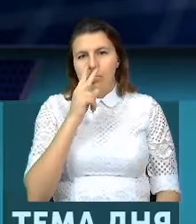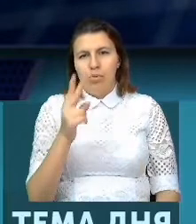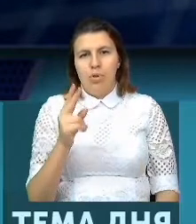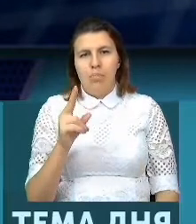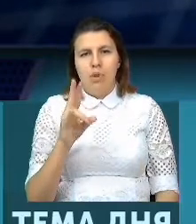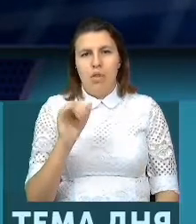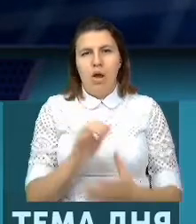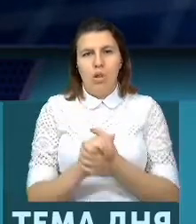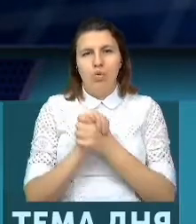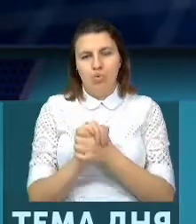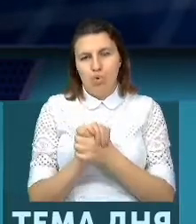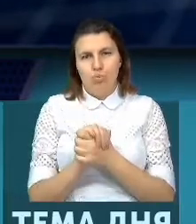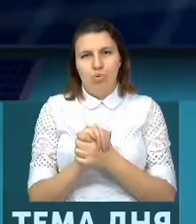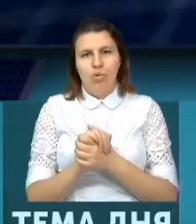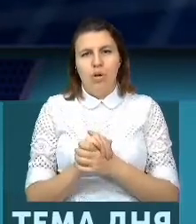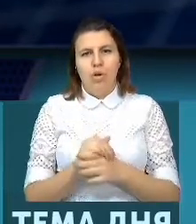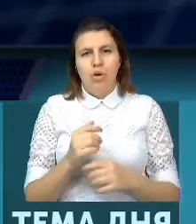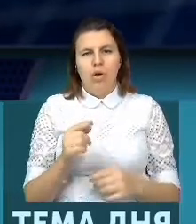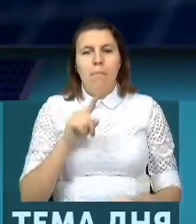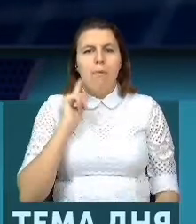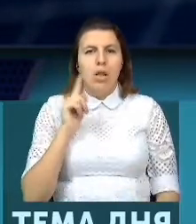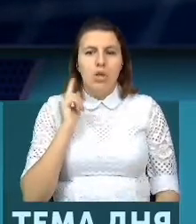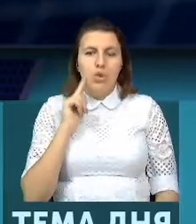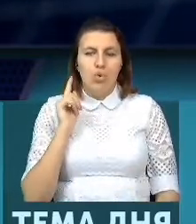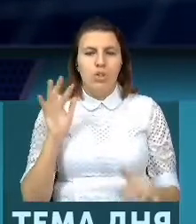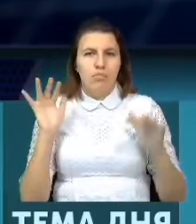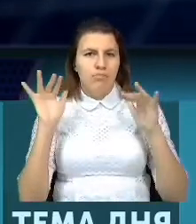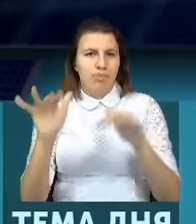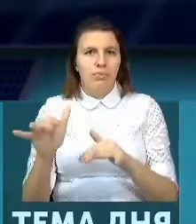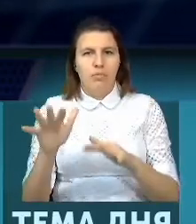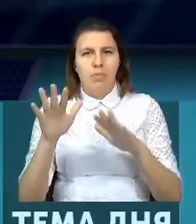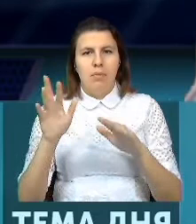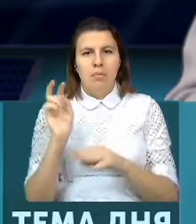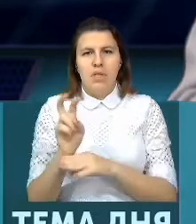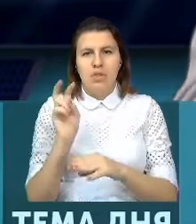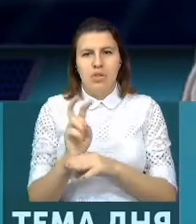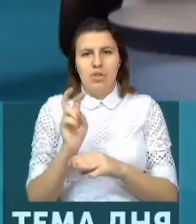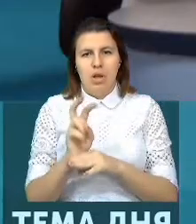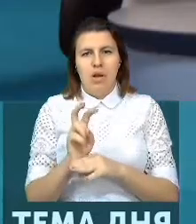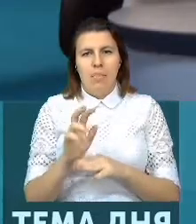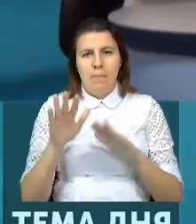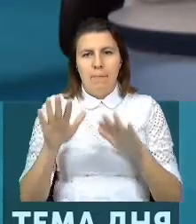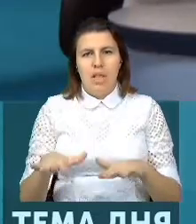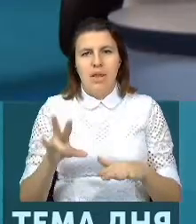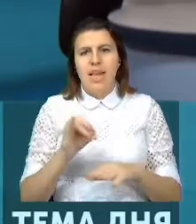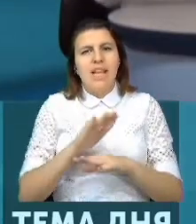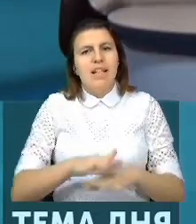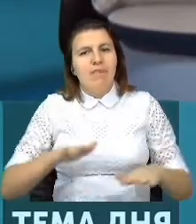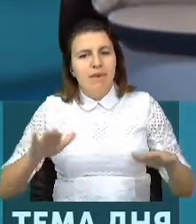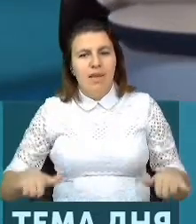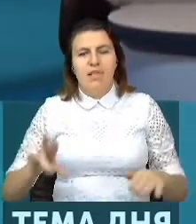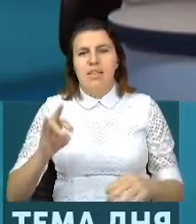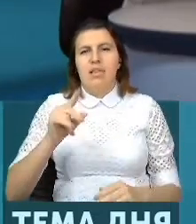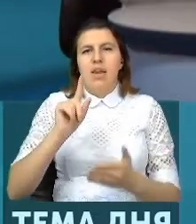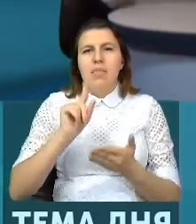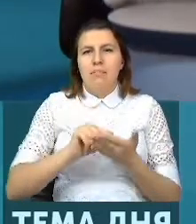популярное, одно из самых посещаемых именно молодежь место. Вот как раз, понимаете, прослойка именно молодежь. Не дети маленькие, не пенсионеры,